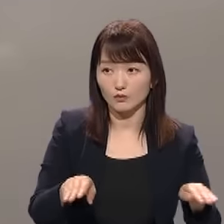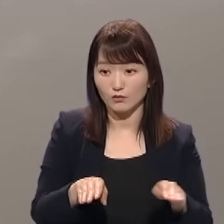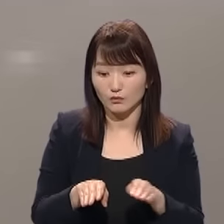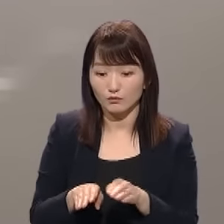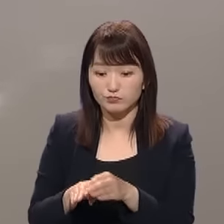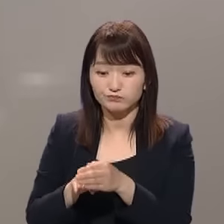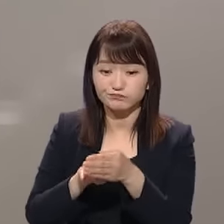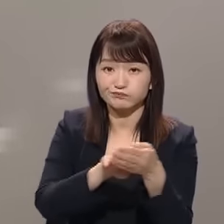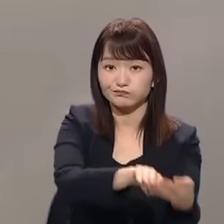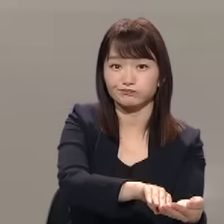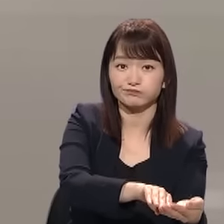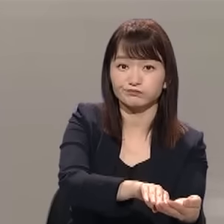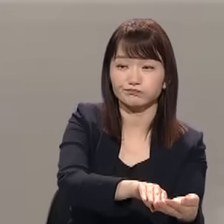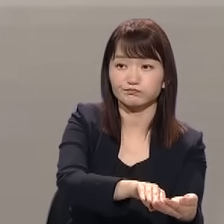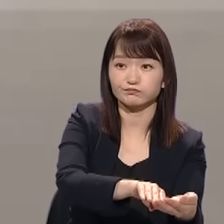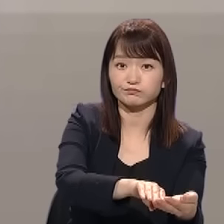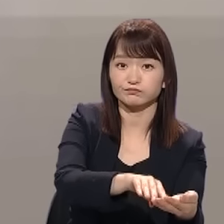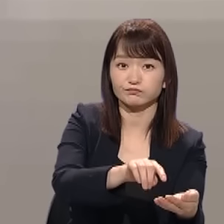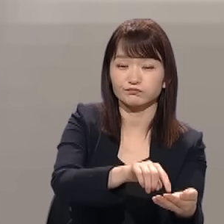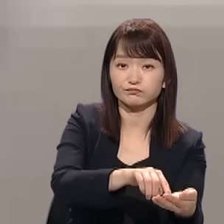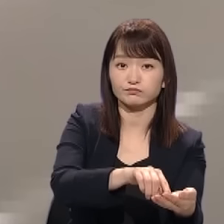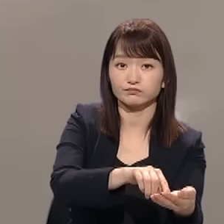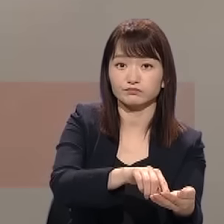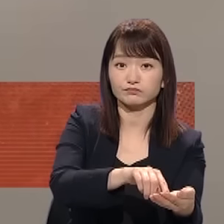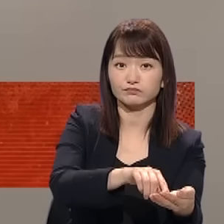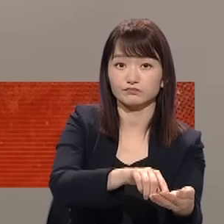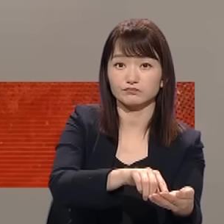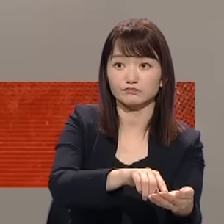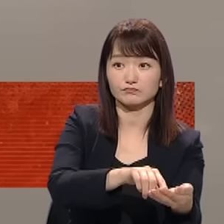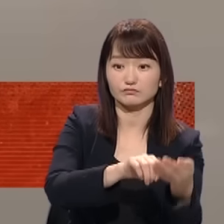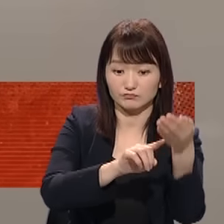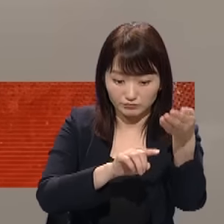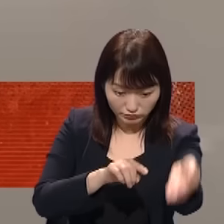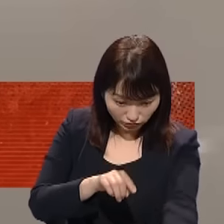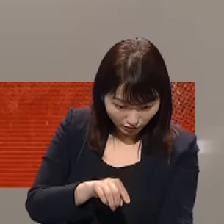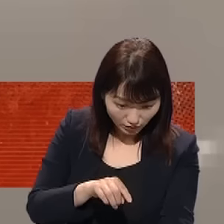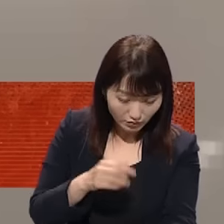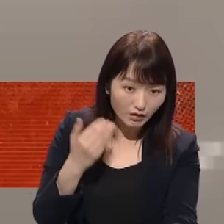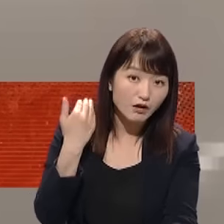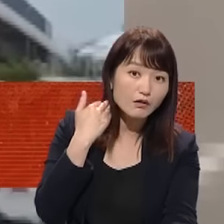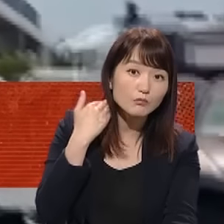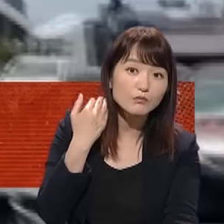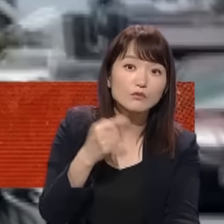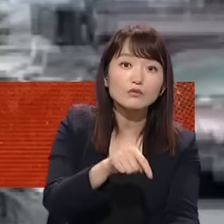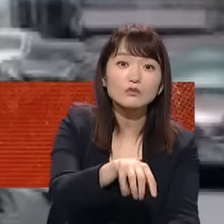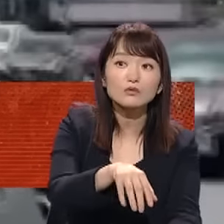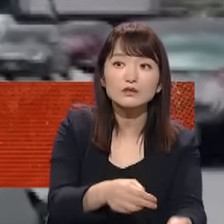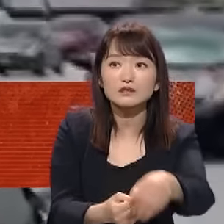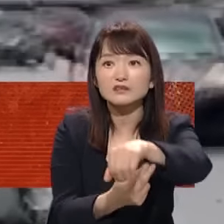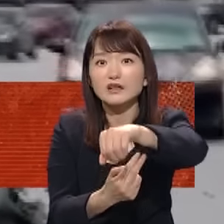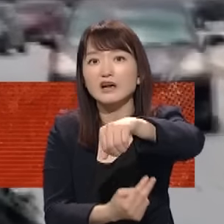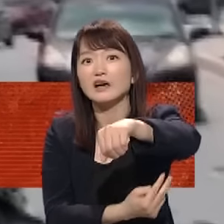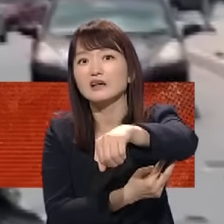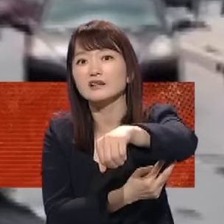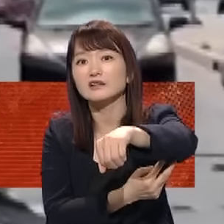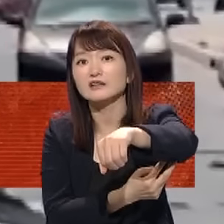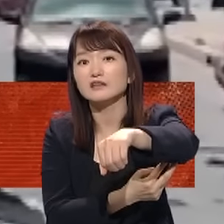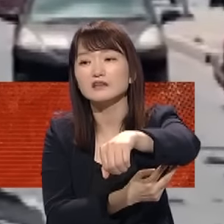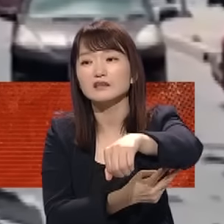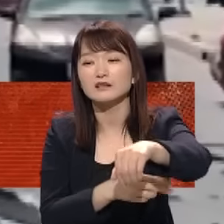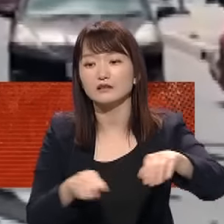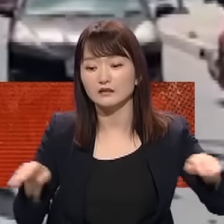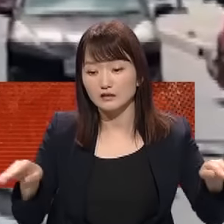가드레일 옆을 긁으면서 멈춰서는 동안 뒤집힌 차량은 시야에서 사라져버렸죠. 사실 저곳이 다리였습니다.